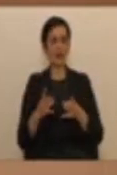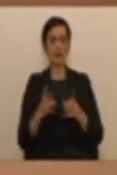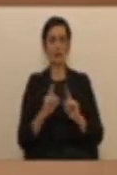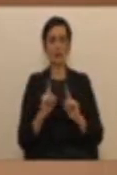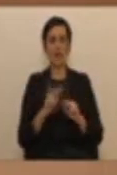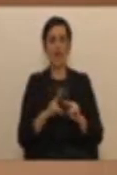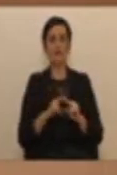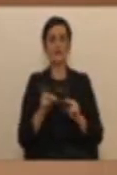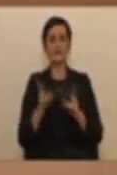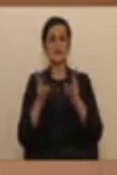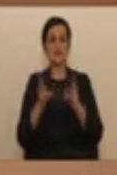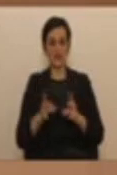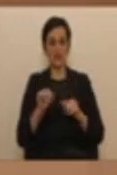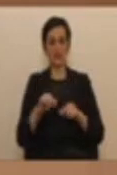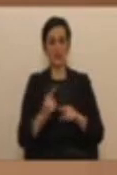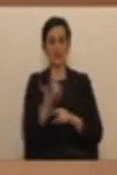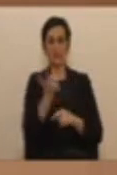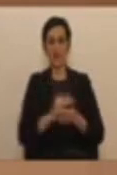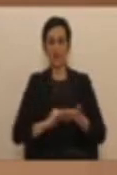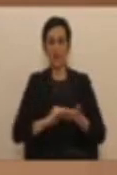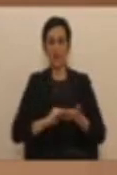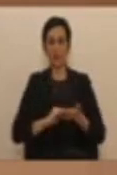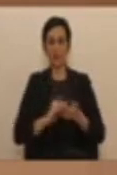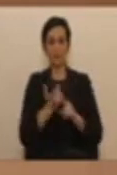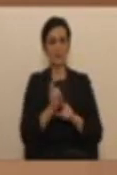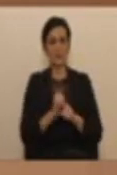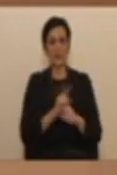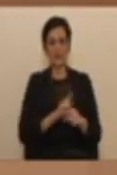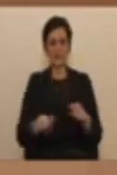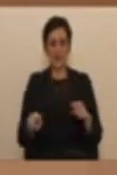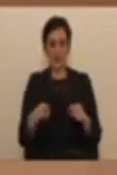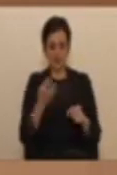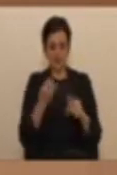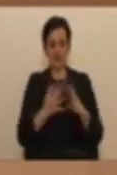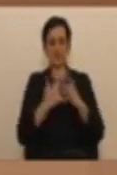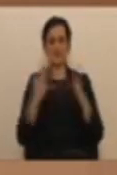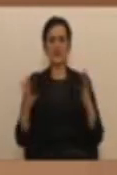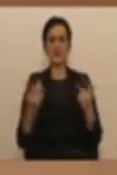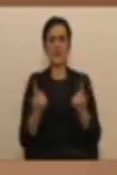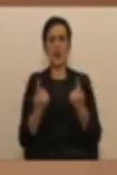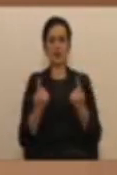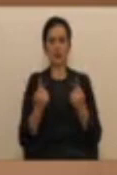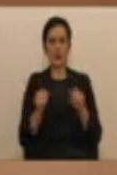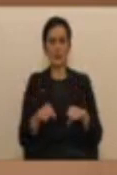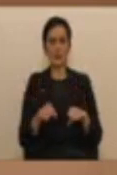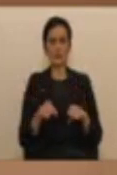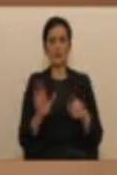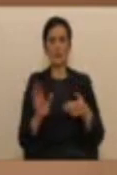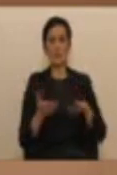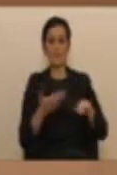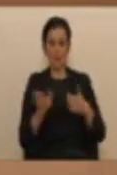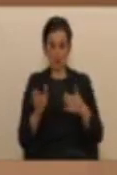ეს ტრაგედია შეიძლება გამეორდეს. ძალიან სწრაფად, კიდევ უფრო დიდი მასშტაბით, ბათუმშიც